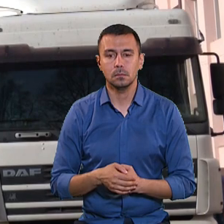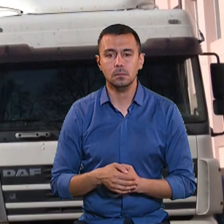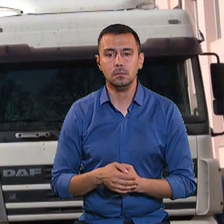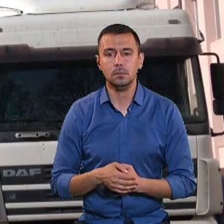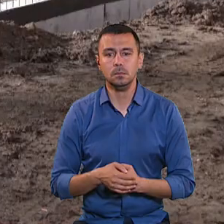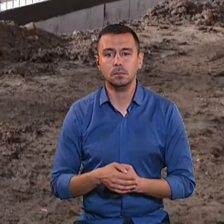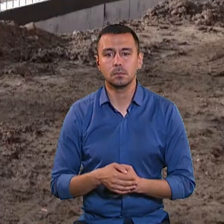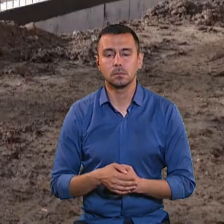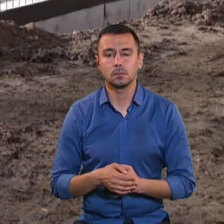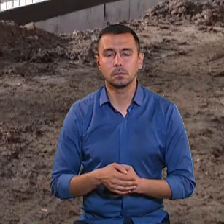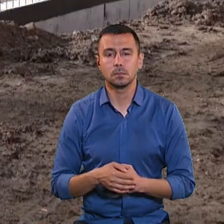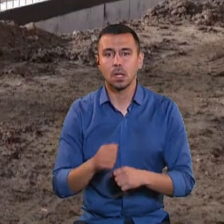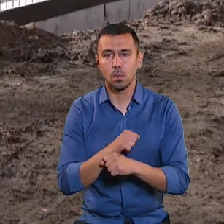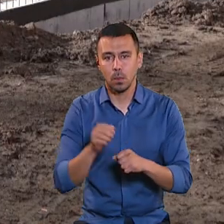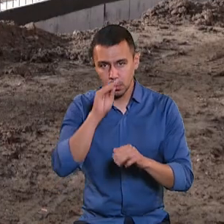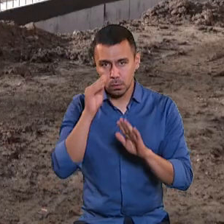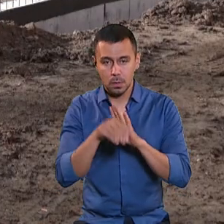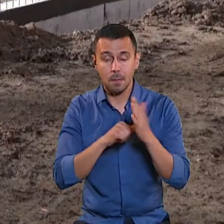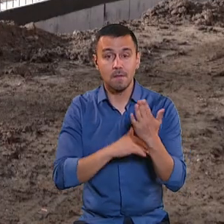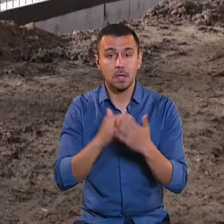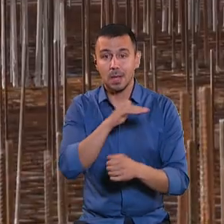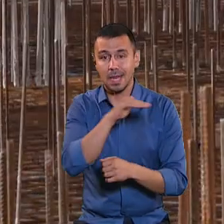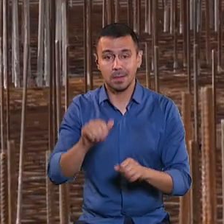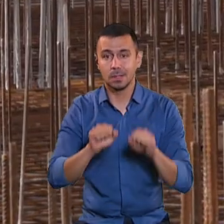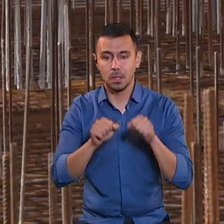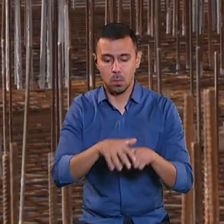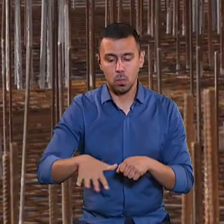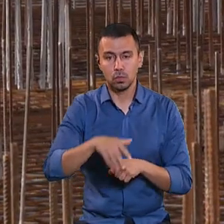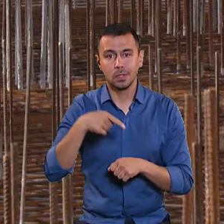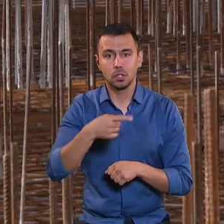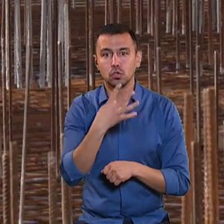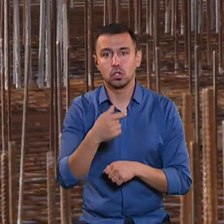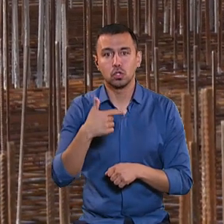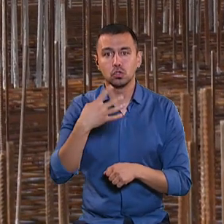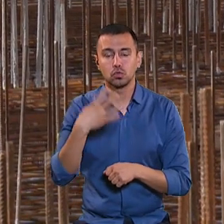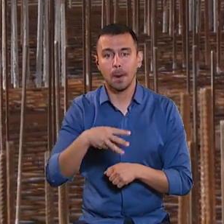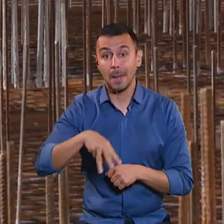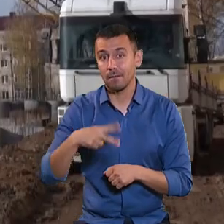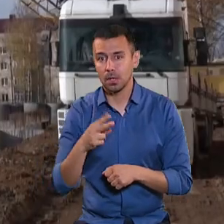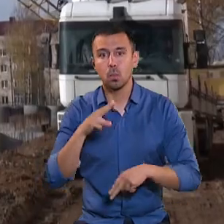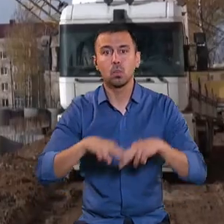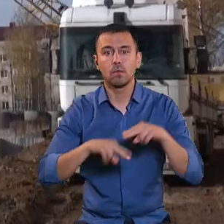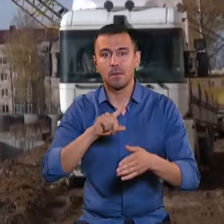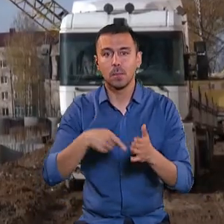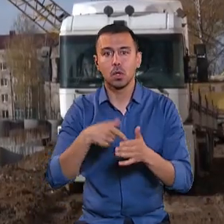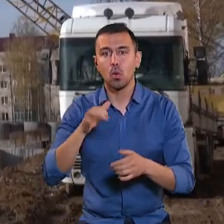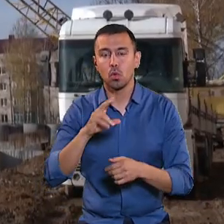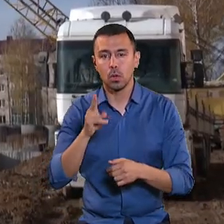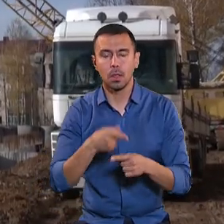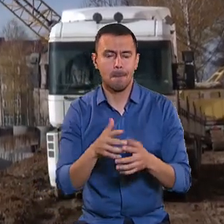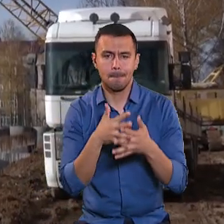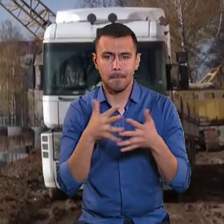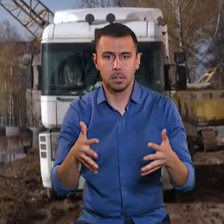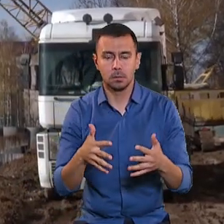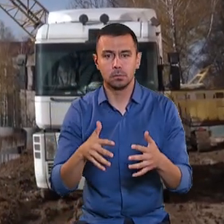Хмельницький бомбосховище з найвищим ступенем захисту площею 1440 м² у Городку і це найбільша споруда